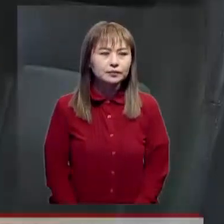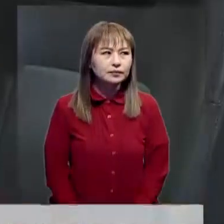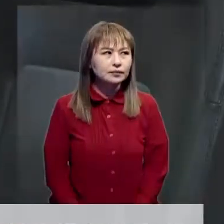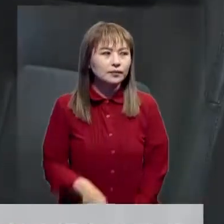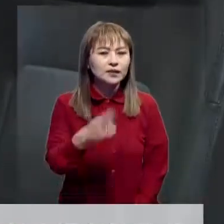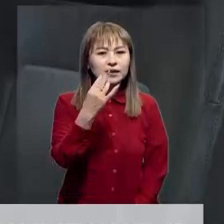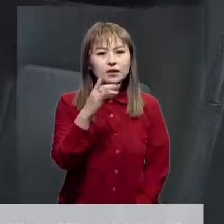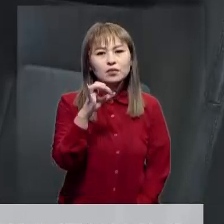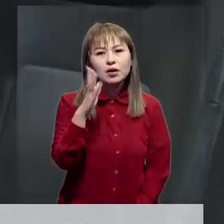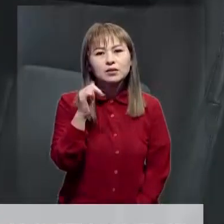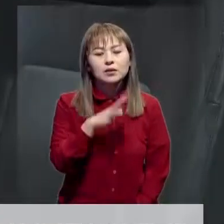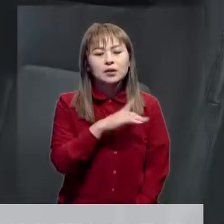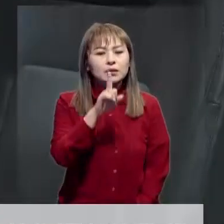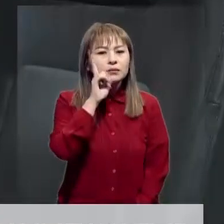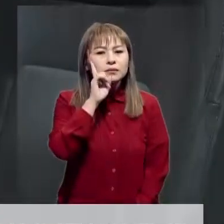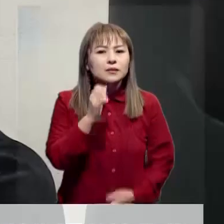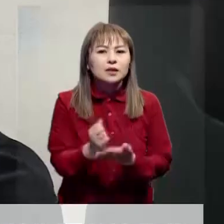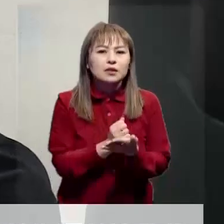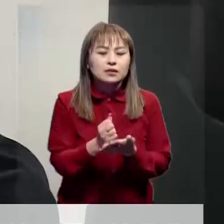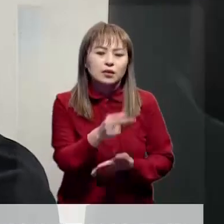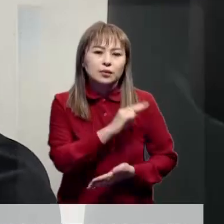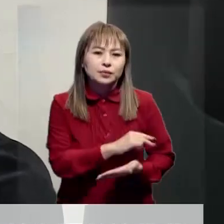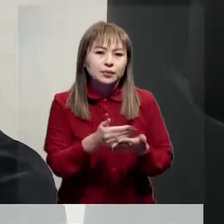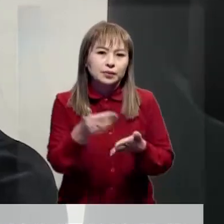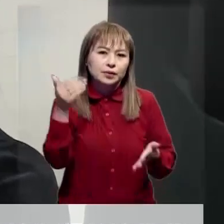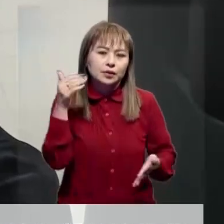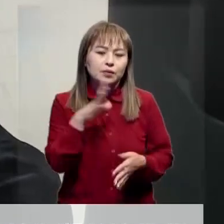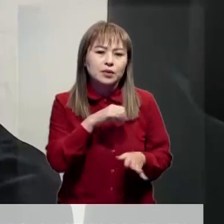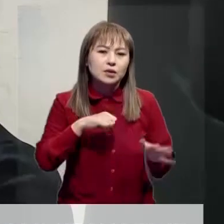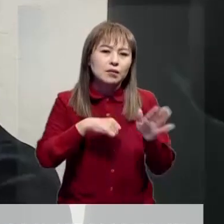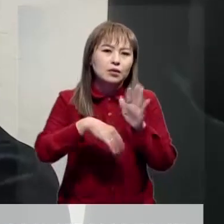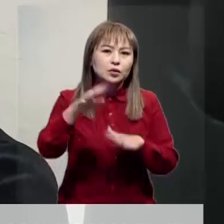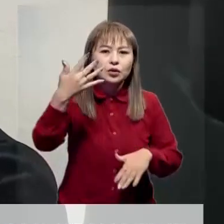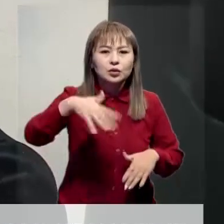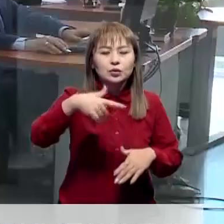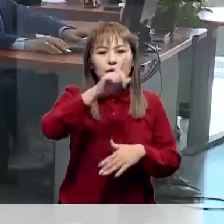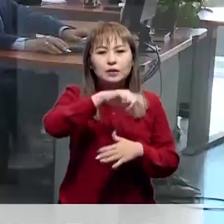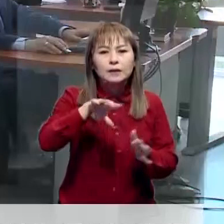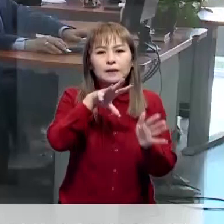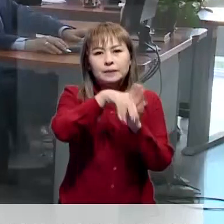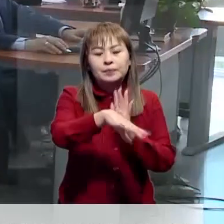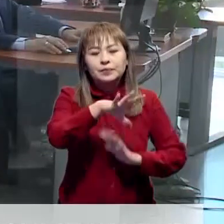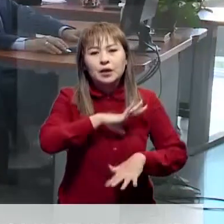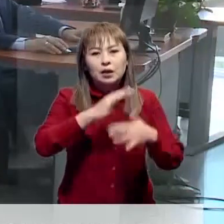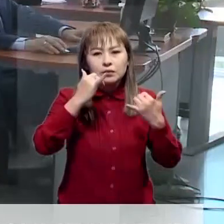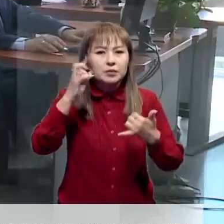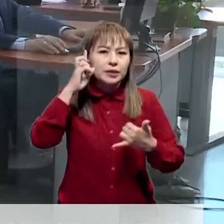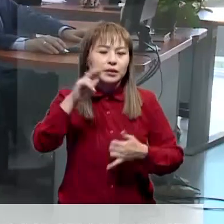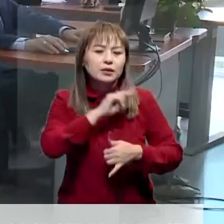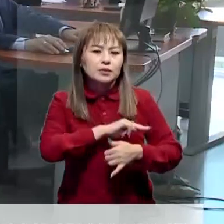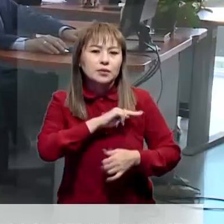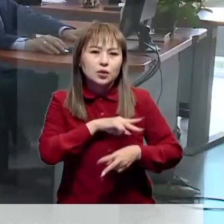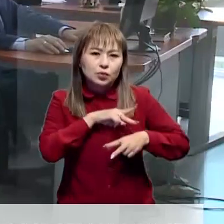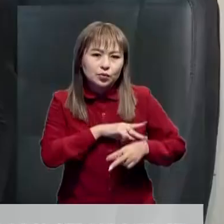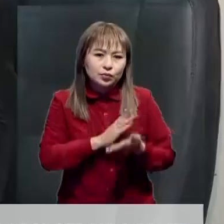Динара Садуақасова президенттік жастар кадр резервінің бұған дейінгі кезеңінде үздік 50 үміткердің қатарына ілікті. Қазір мемлекеттік қызметтегі